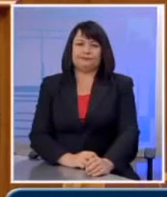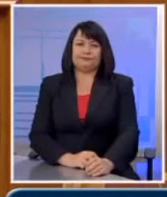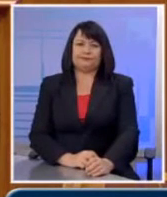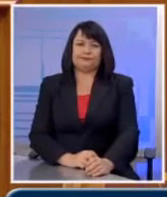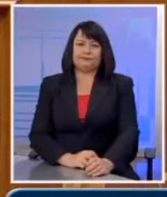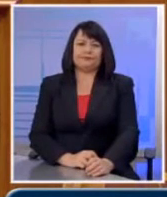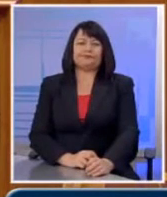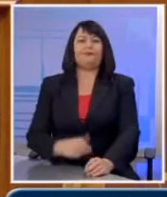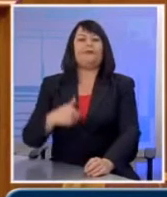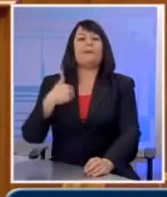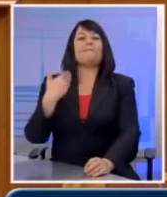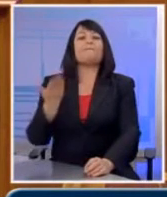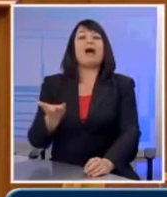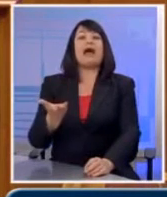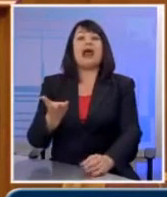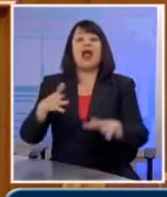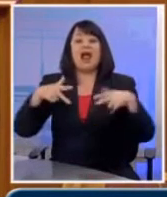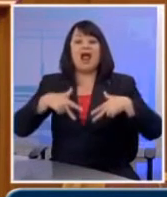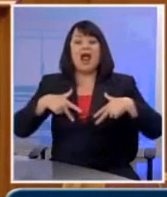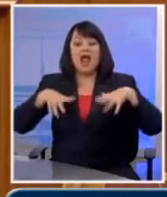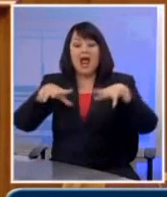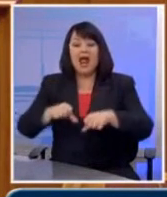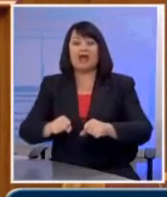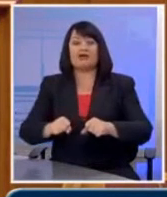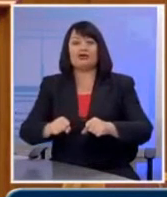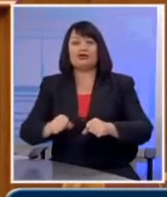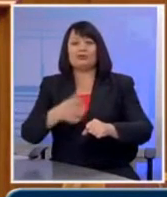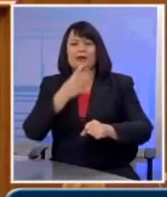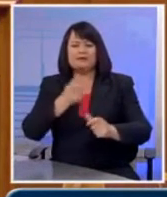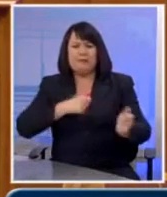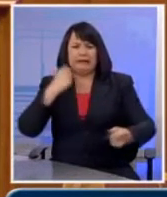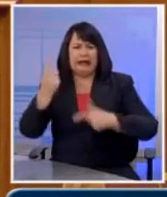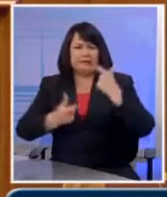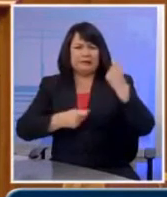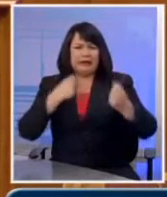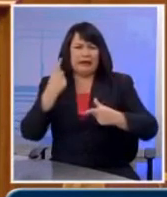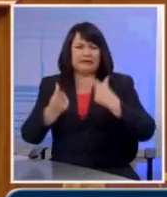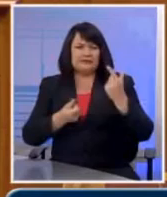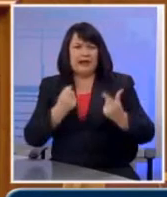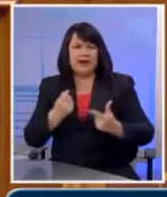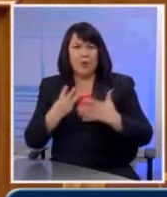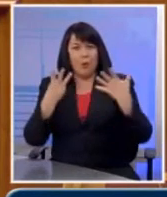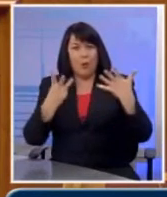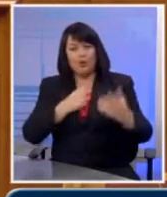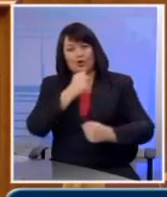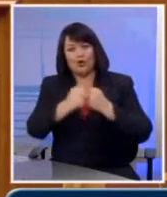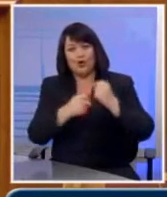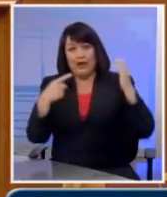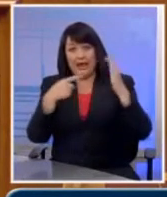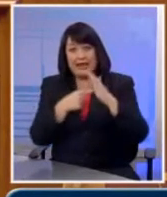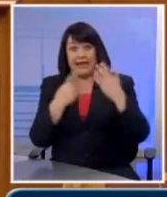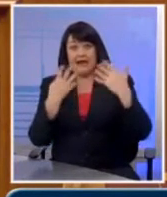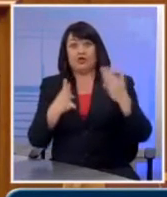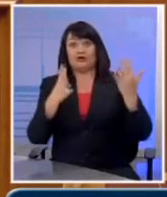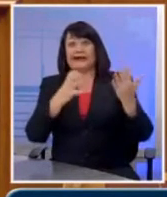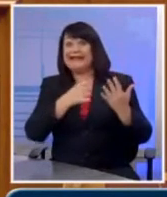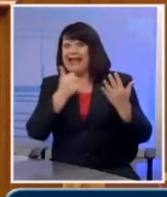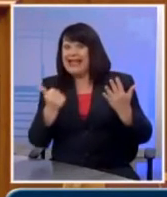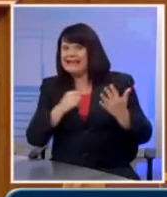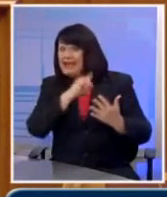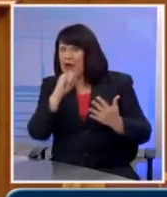Το παρακράτος δεν είναι αυτό που έκανε το μεγάλο πάρτι την οκταετία